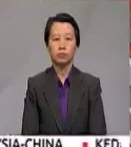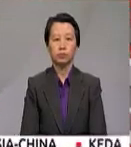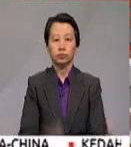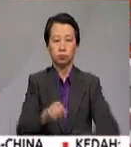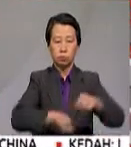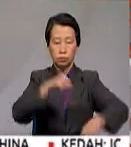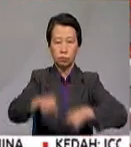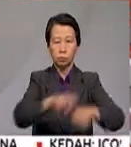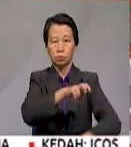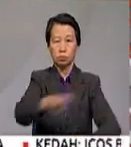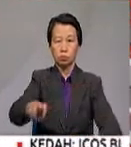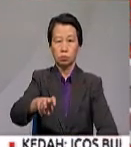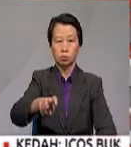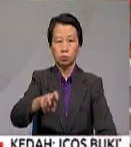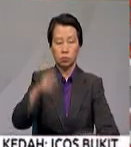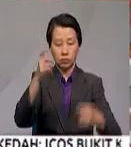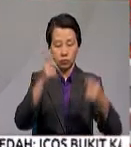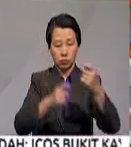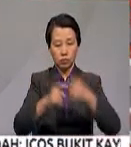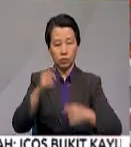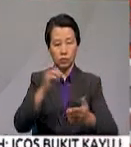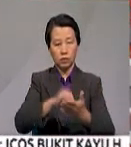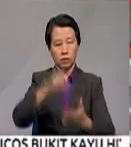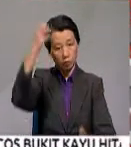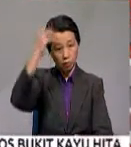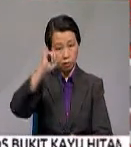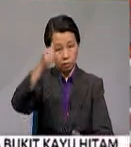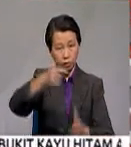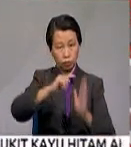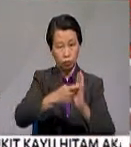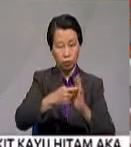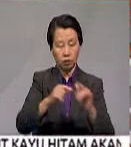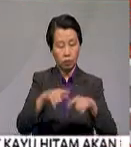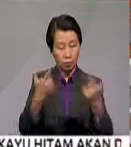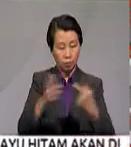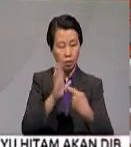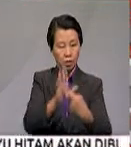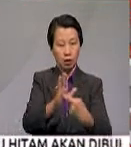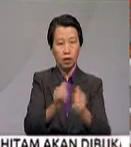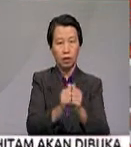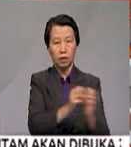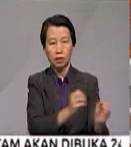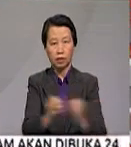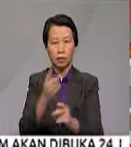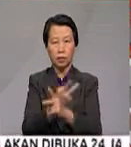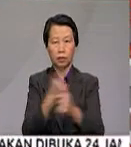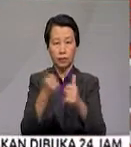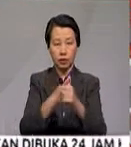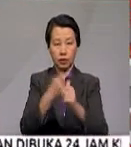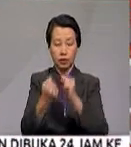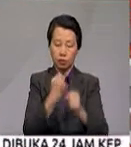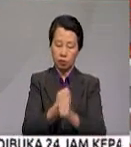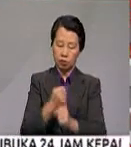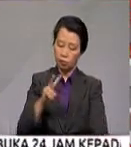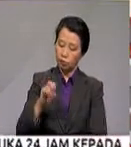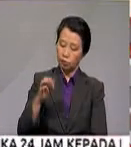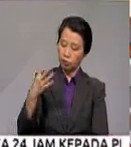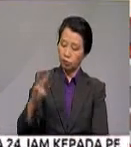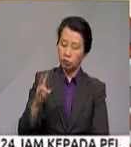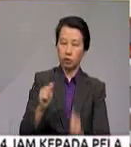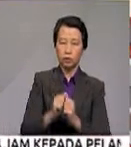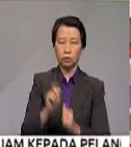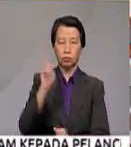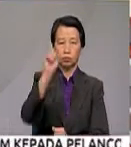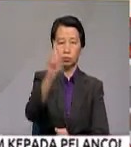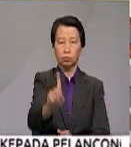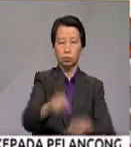Jelajah Berbasikal Tua di Selangor yang akan bermula esok bakal menampilkan perbezaan berbanding penganjurannya kali pertama pada 2017 dengan